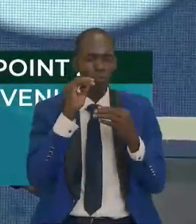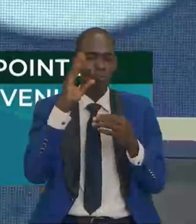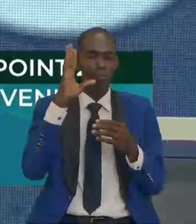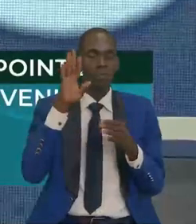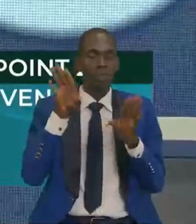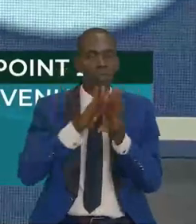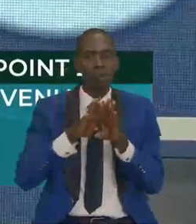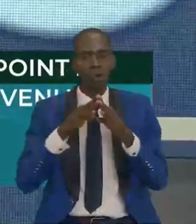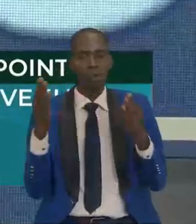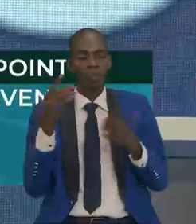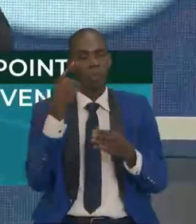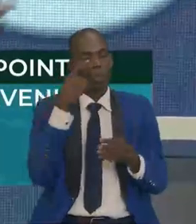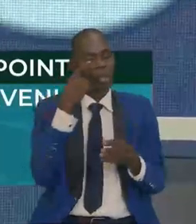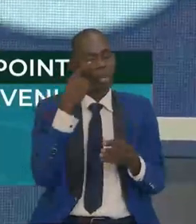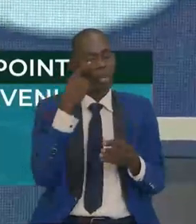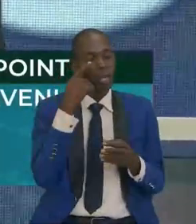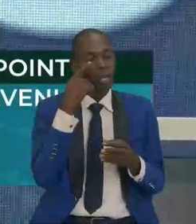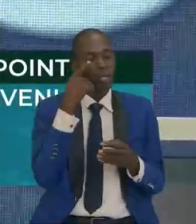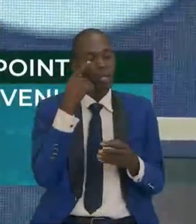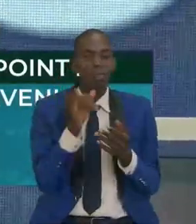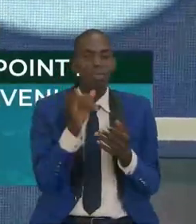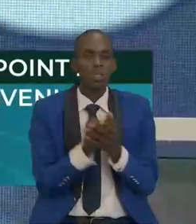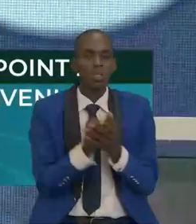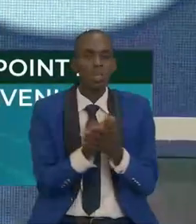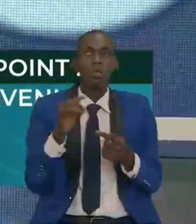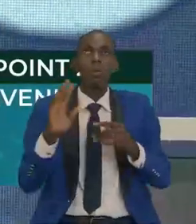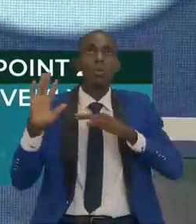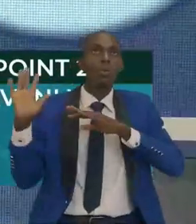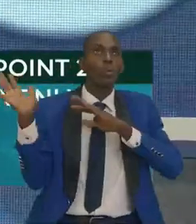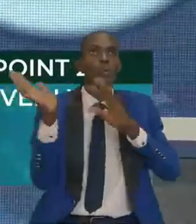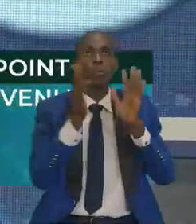Il donne les paupières pour fermer les yeux.